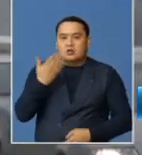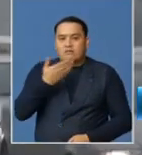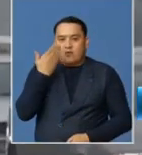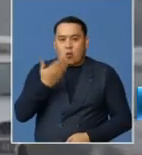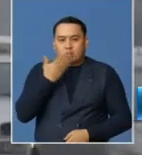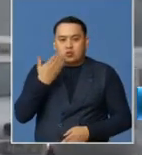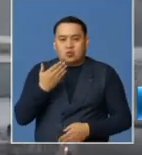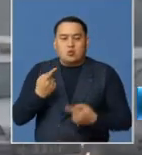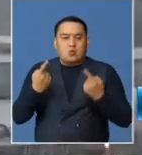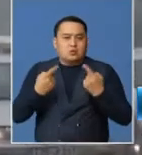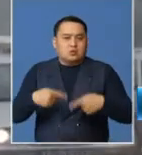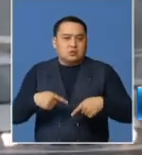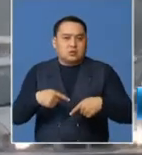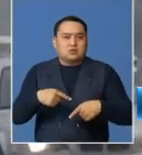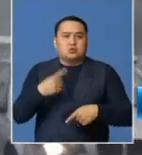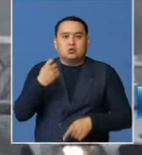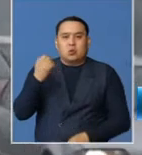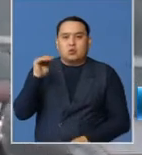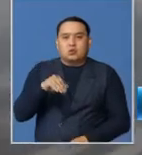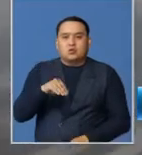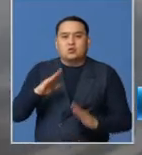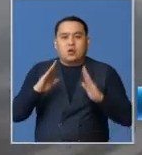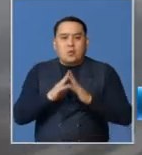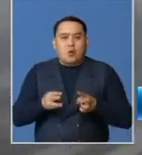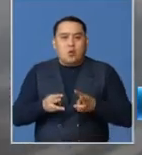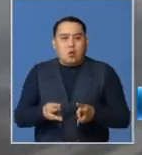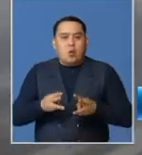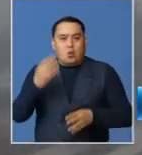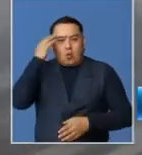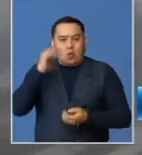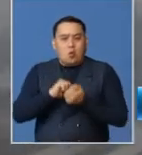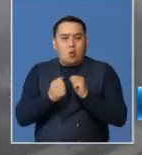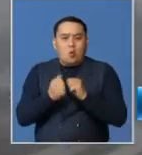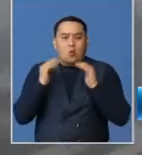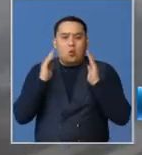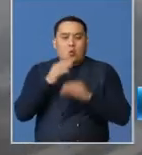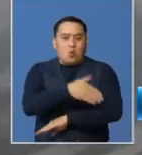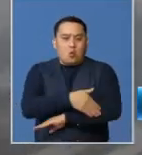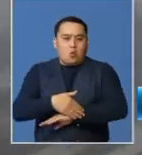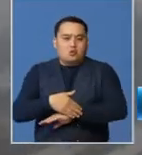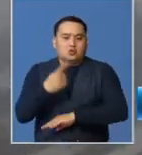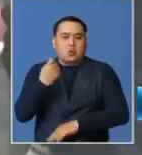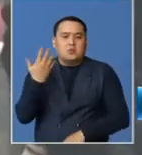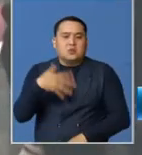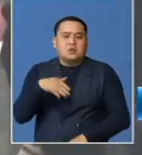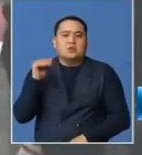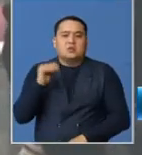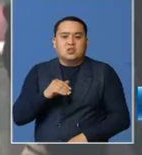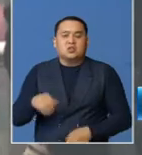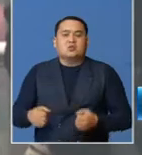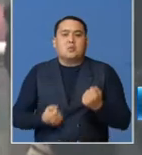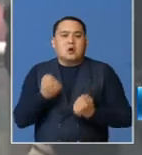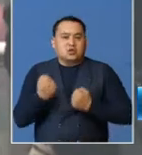воздуха. В Сараево около 100 тысяч домов отапливаются углем, а по улицам ездят 150 тысяч